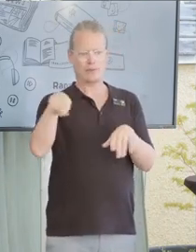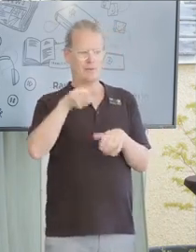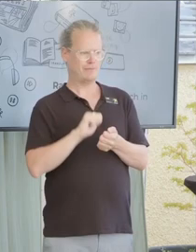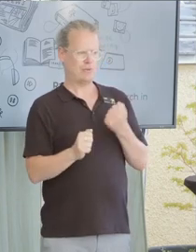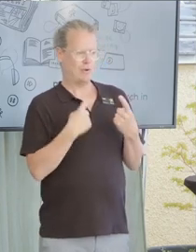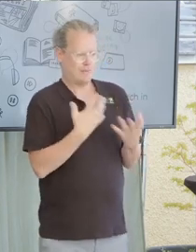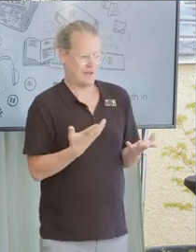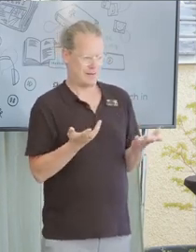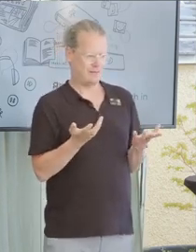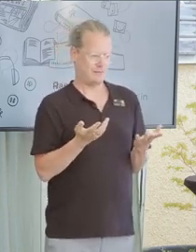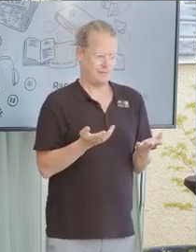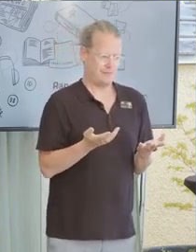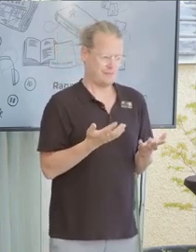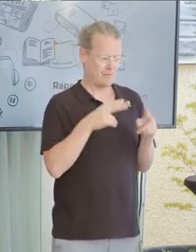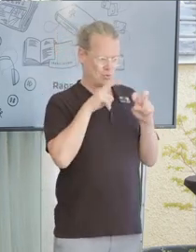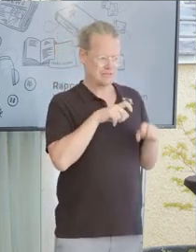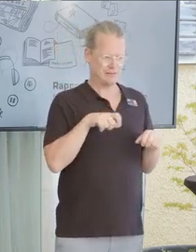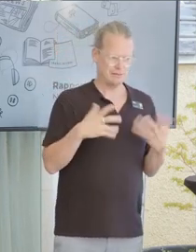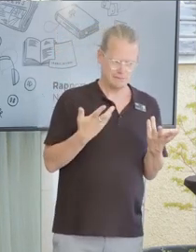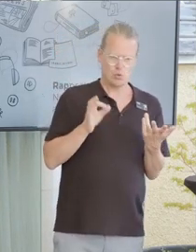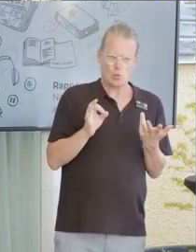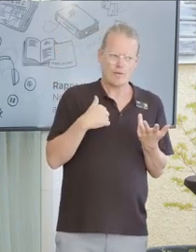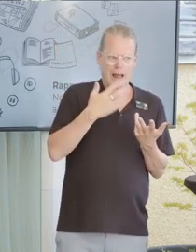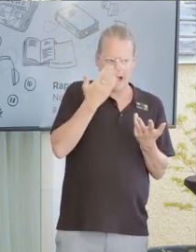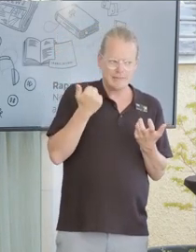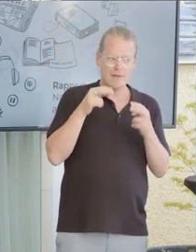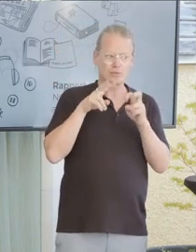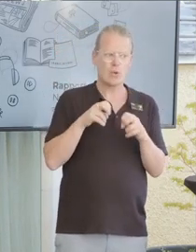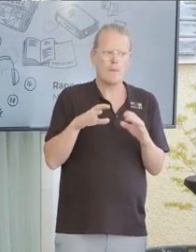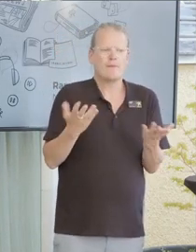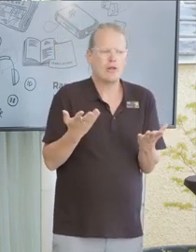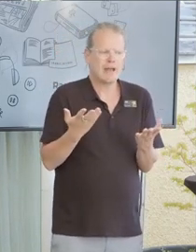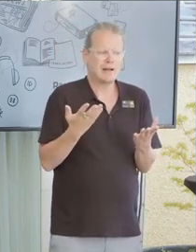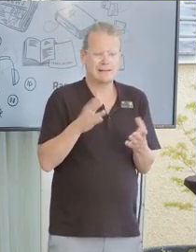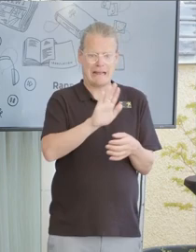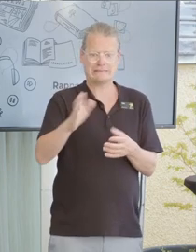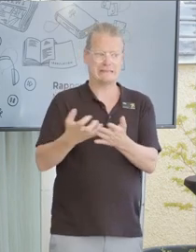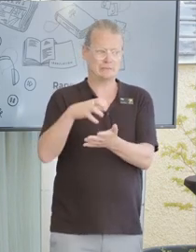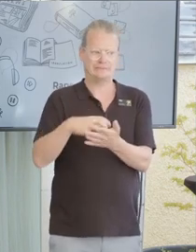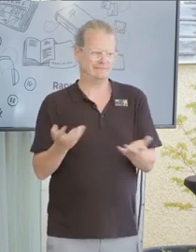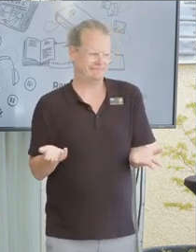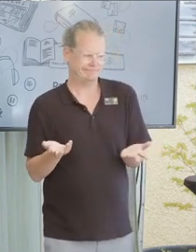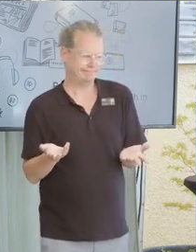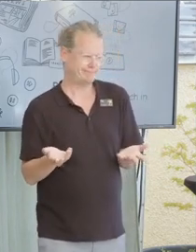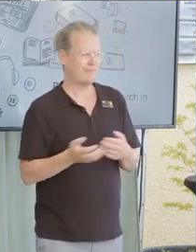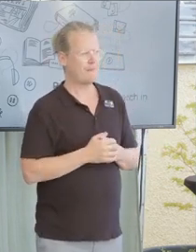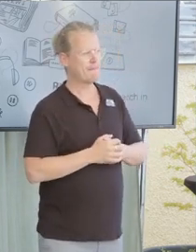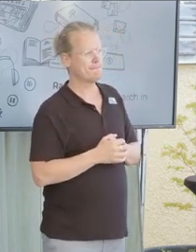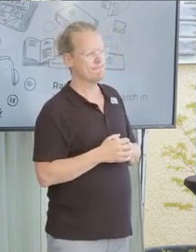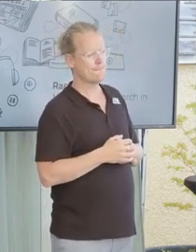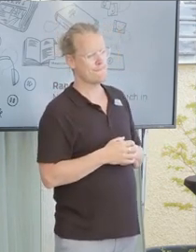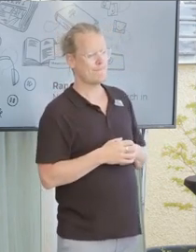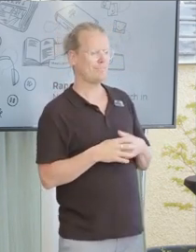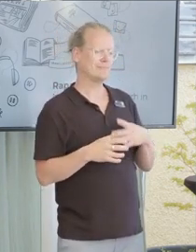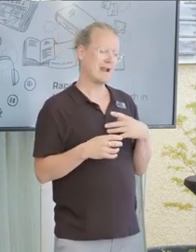påverkas ju forskningen av i vilken mån som de här plattformarna går med på att släppa ifrån sig data. Så det är ju en väldigt stor utmaning